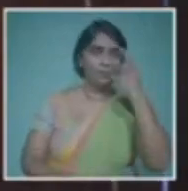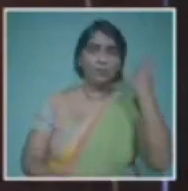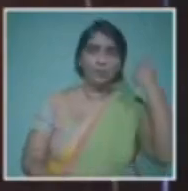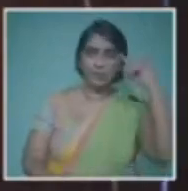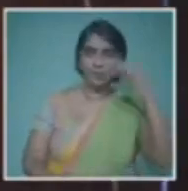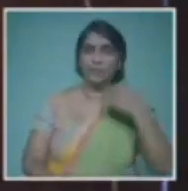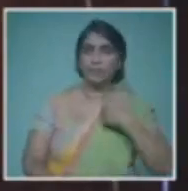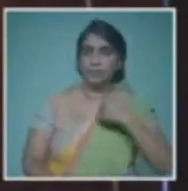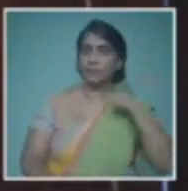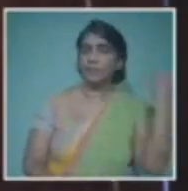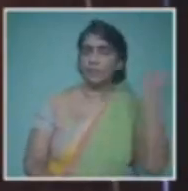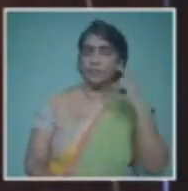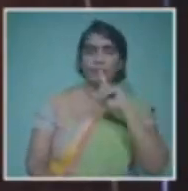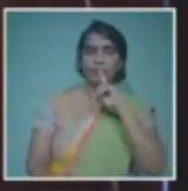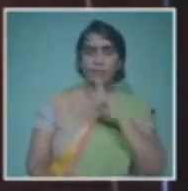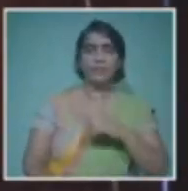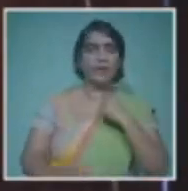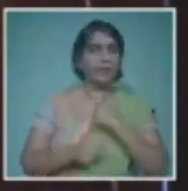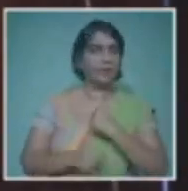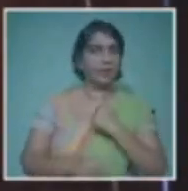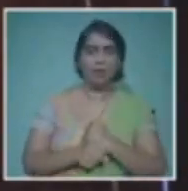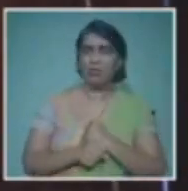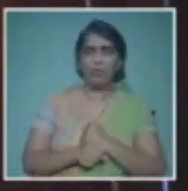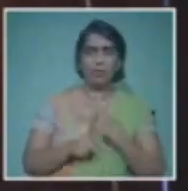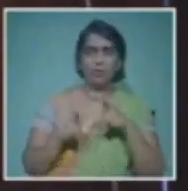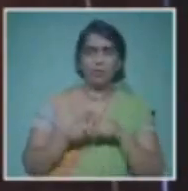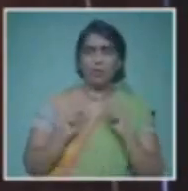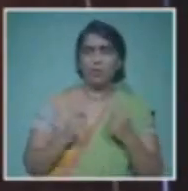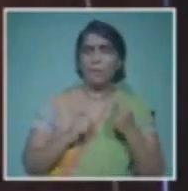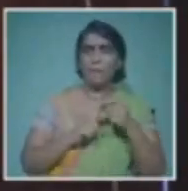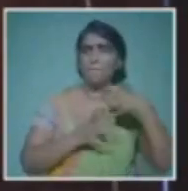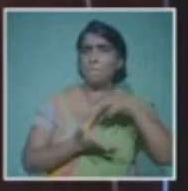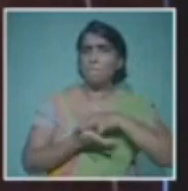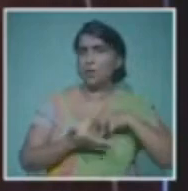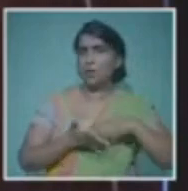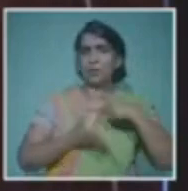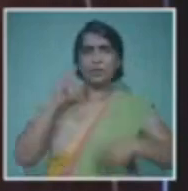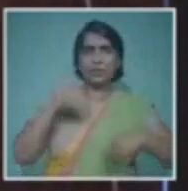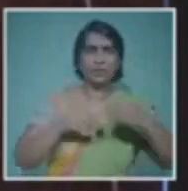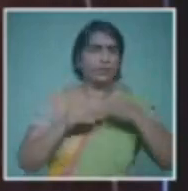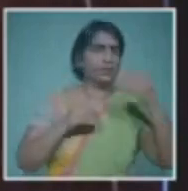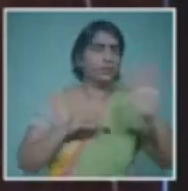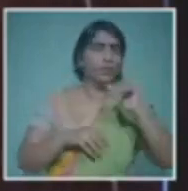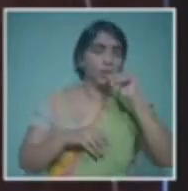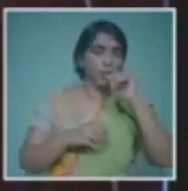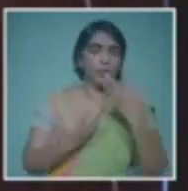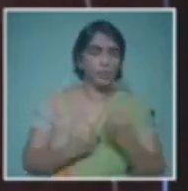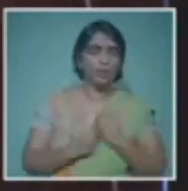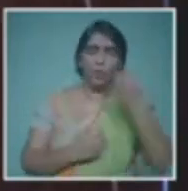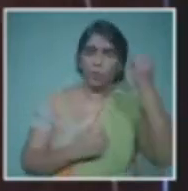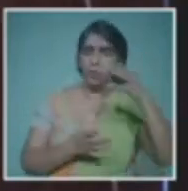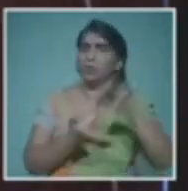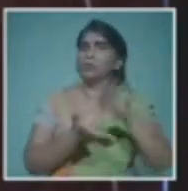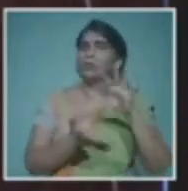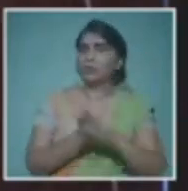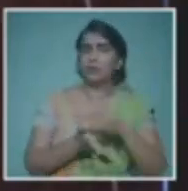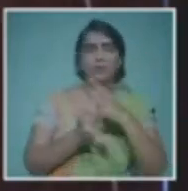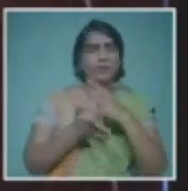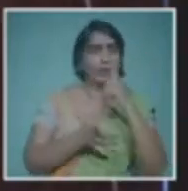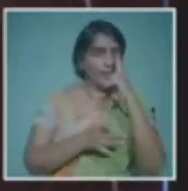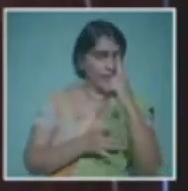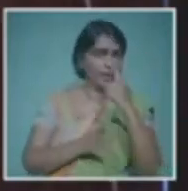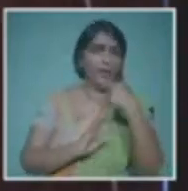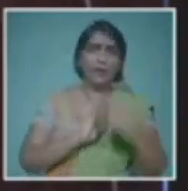මගේ කතාවේදී මම පෑදිලිම කිව්වා ආණ්ඩුවක් ඉදිරියේ කිසිම උත්සාහයක් නැහැ පළාත් පාලන ඡන්දේ කල් දාන්න. අපිට ඕනේ නියමිත දිනට තියන්න. හැබැයි මේ මැතිව